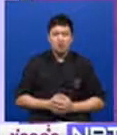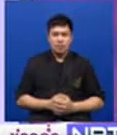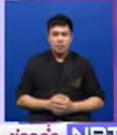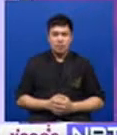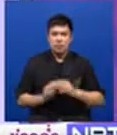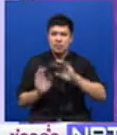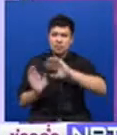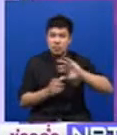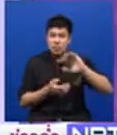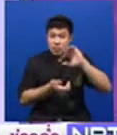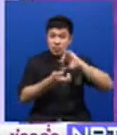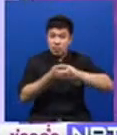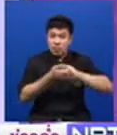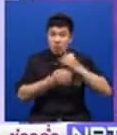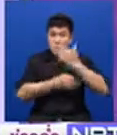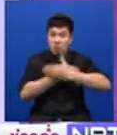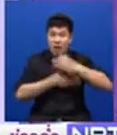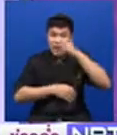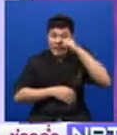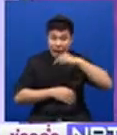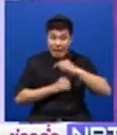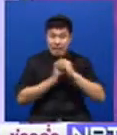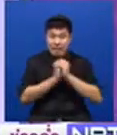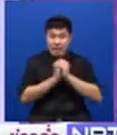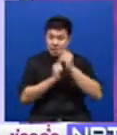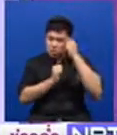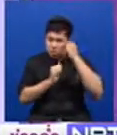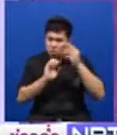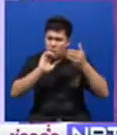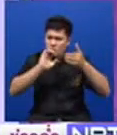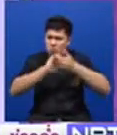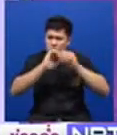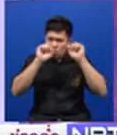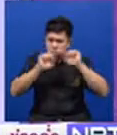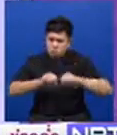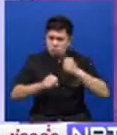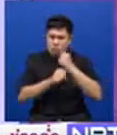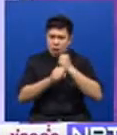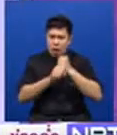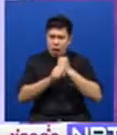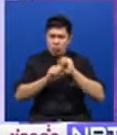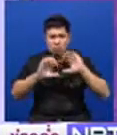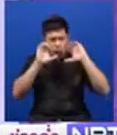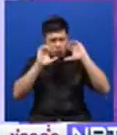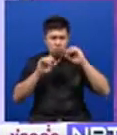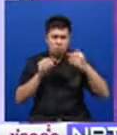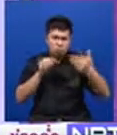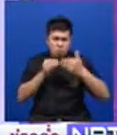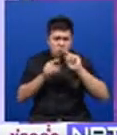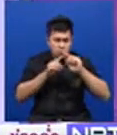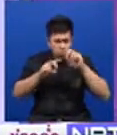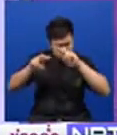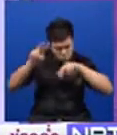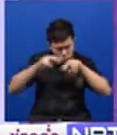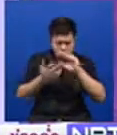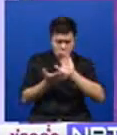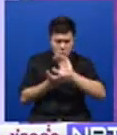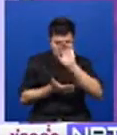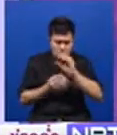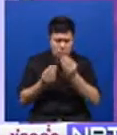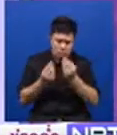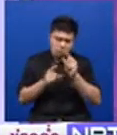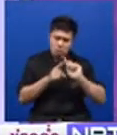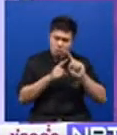มีส่วนความร่วมมือรถไฟไทยจีนก็ได้ข้อสรุปการบริหารความร่วมมือดับรัฐต่อรัฐแบ่งงานด้านสำรวจออกแบบและการเวียนคืนที่ดิน